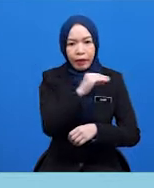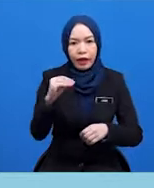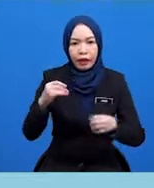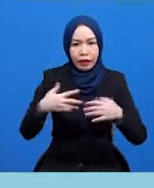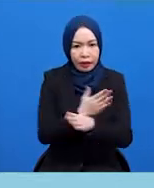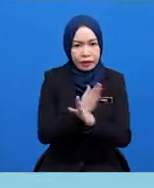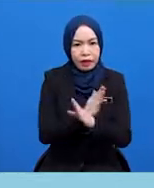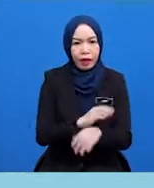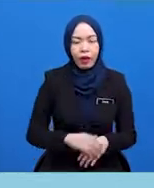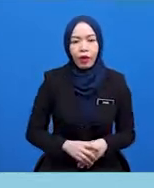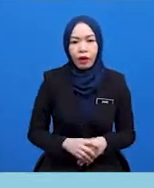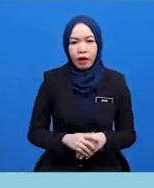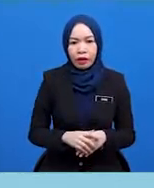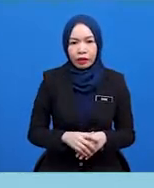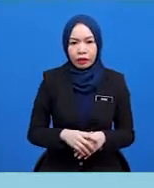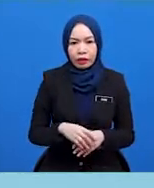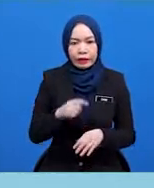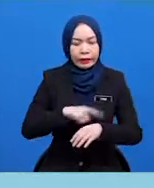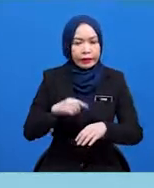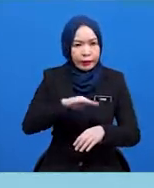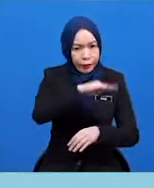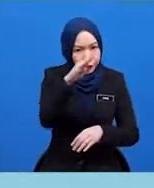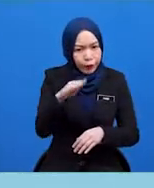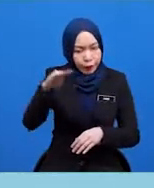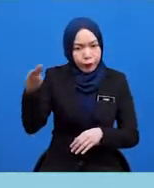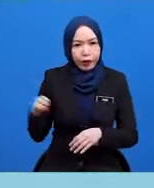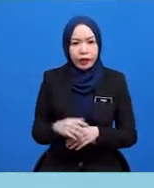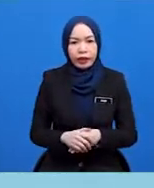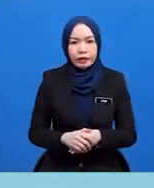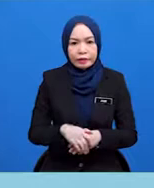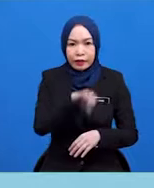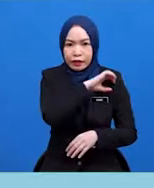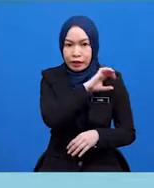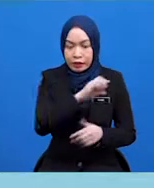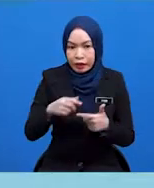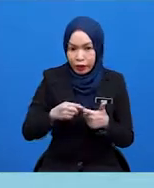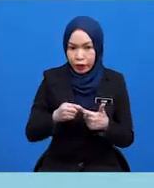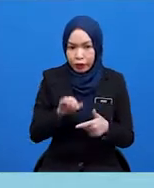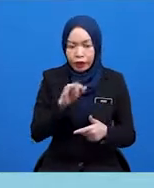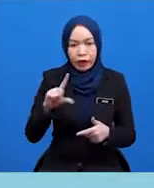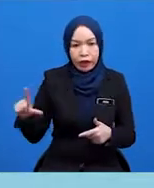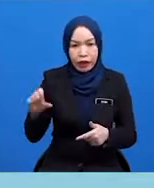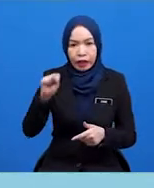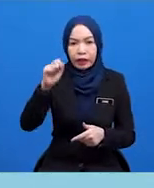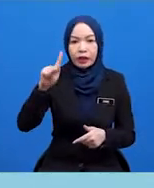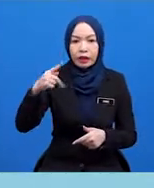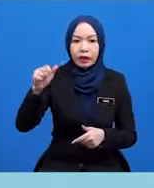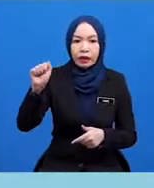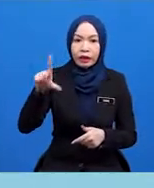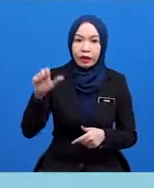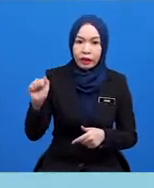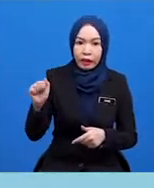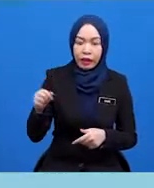orang-orang asli, terutamanya di lereng-lereng bukit. Ciri kedua ialah skala atau